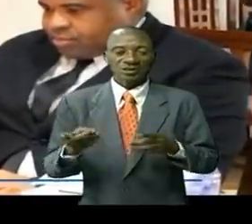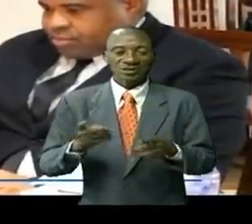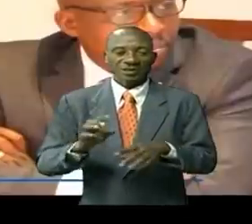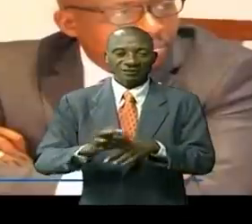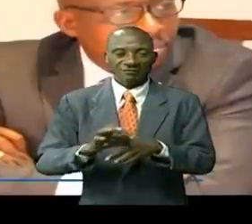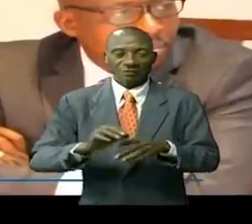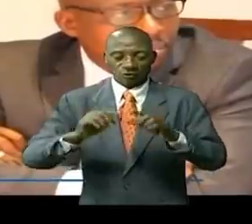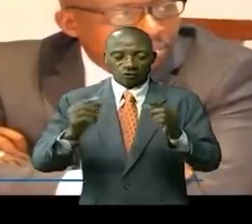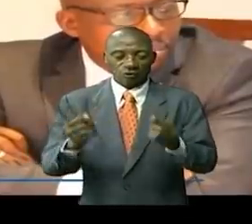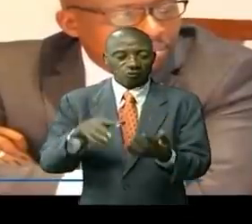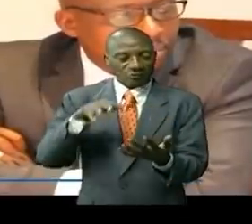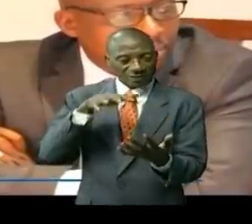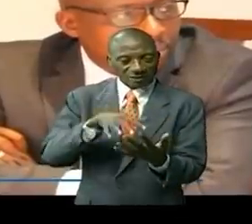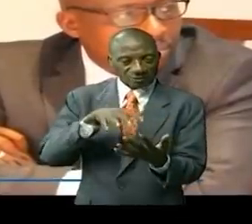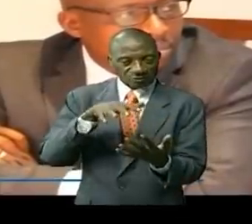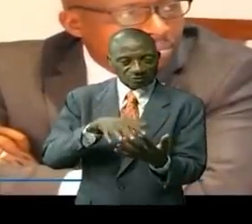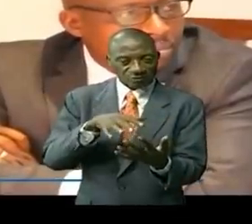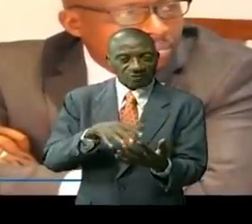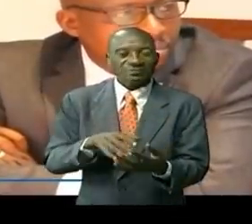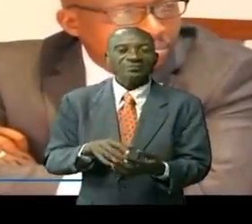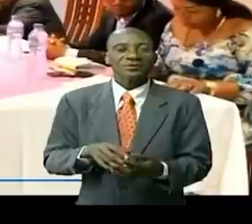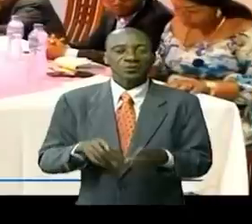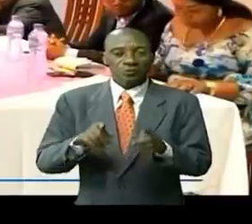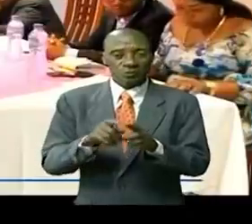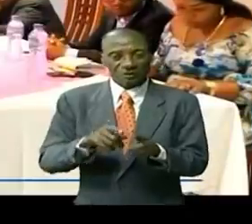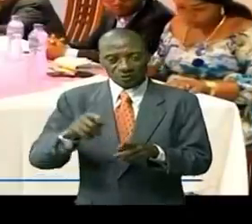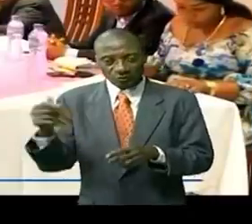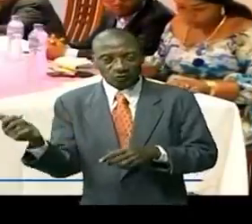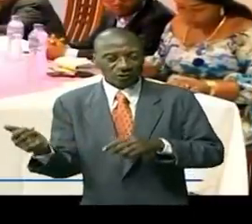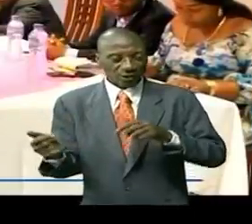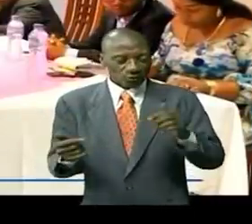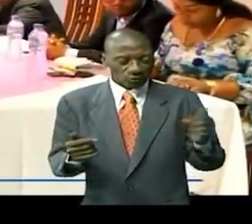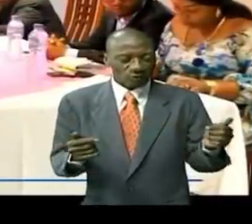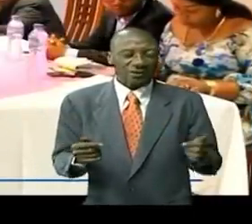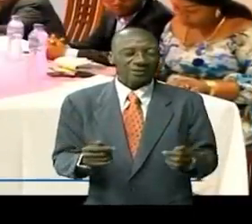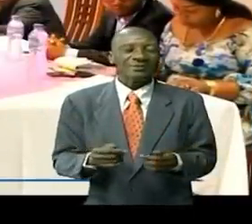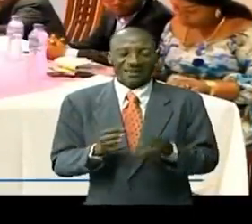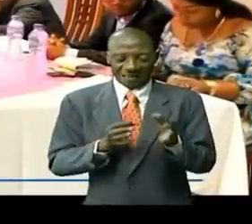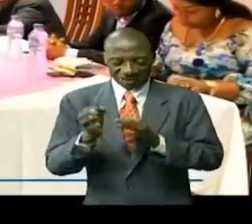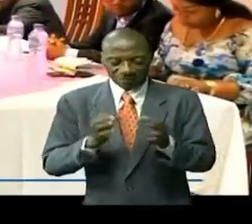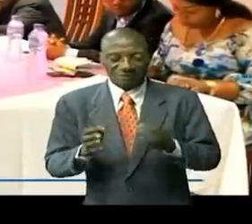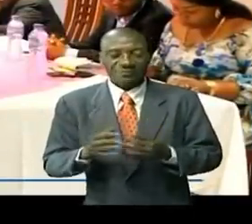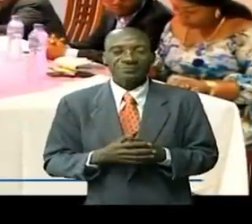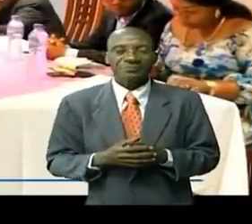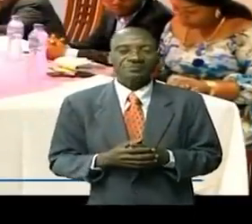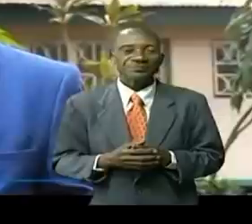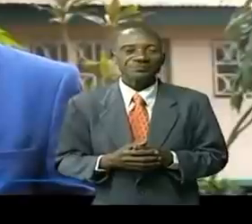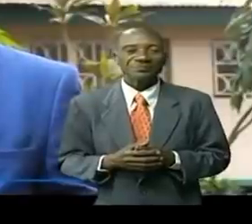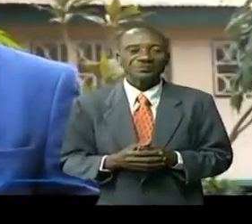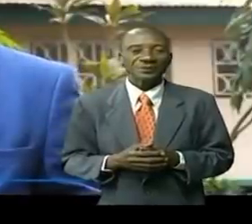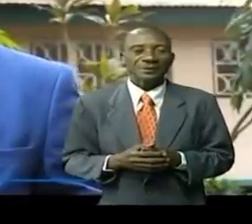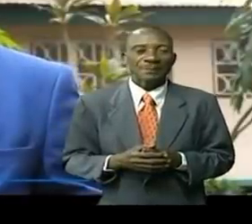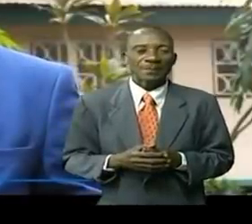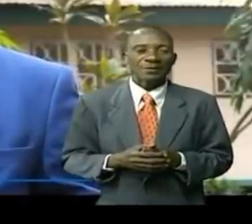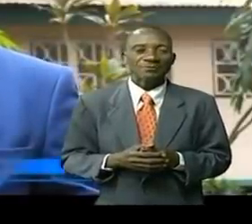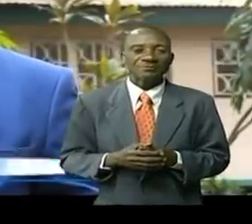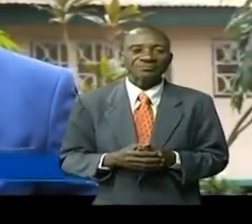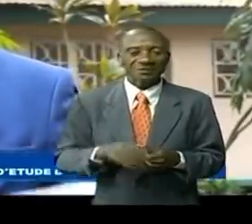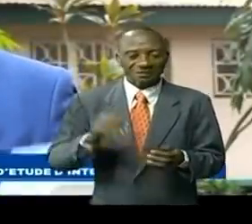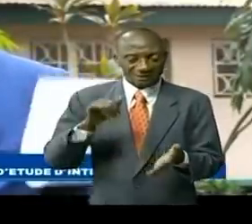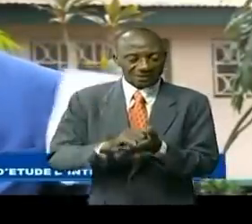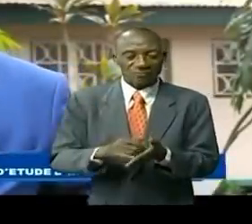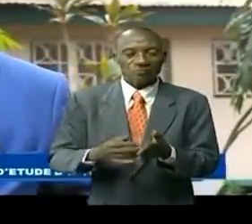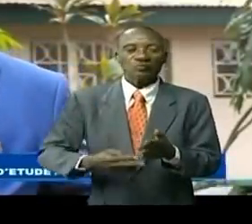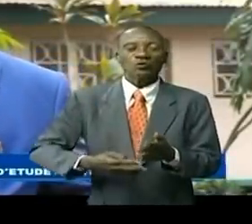d'études et d'intervention, Floribert Gueyaka, explique. GI, c'est un bureau d'études qui